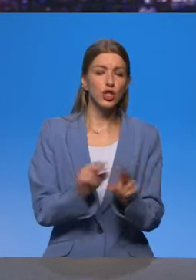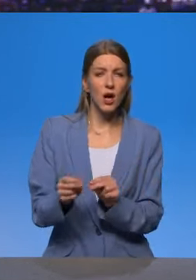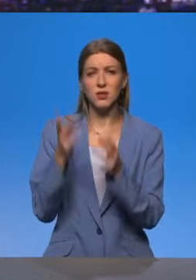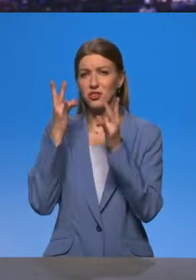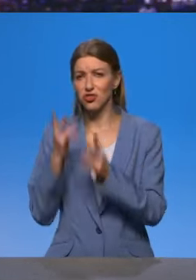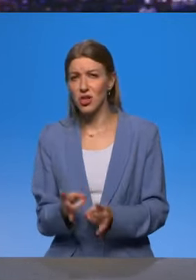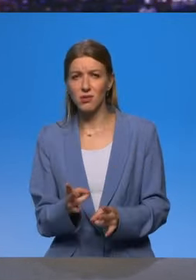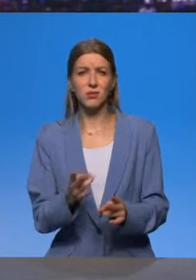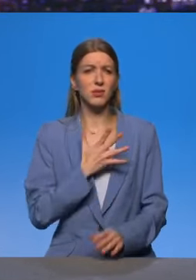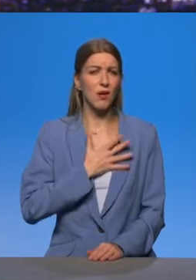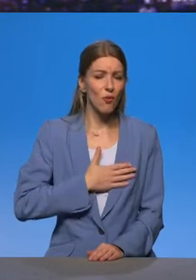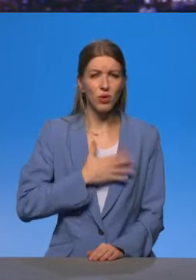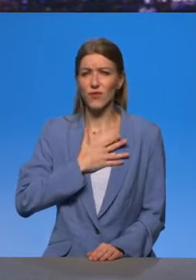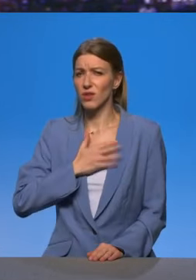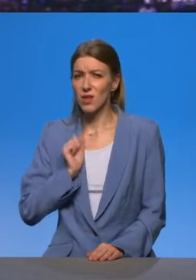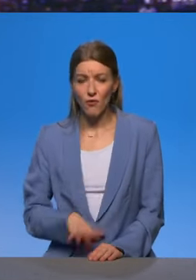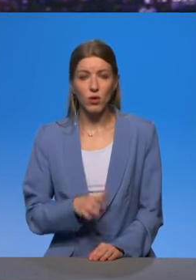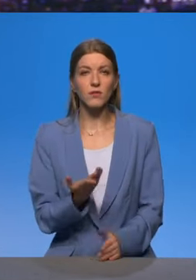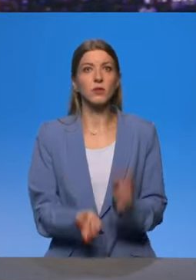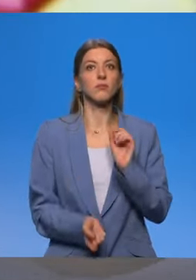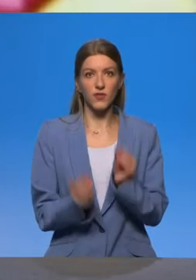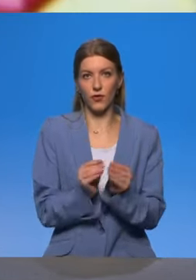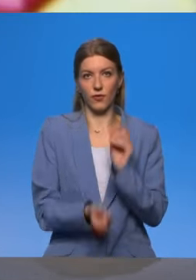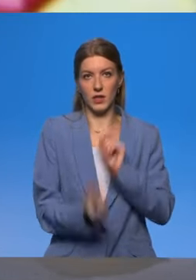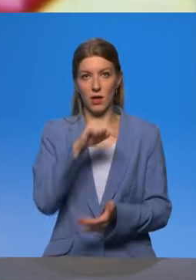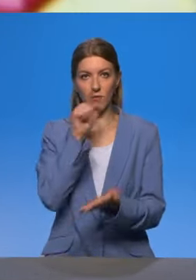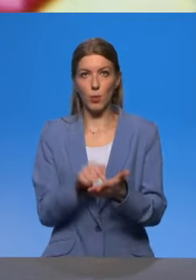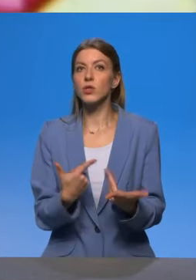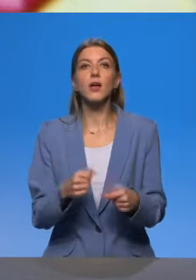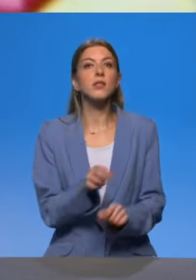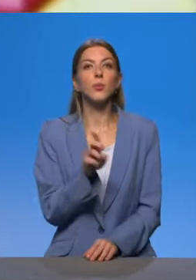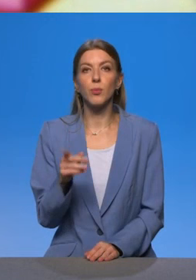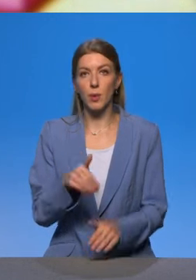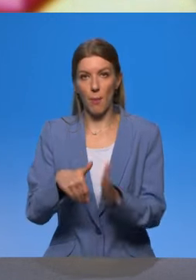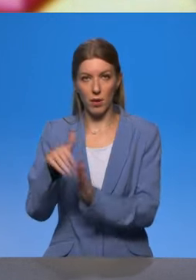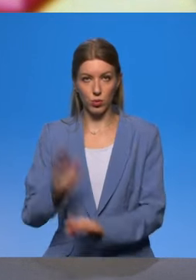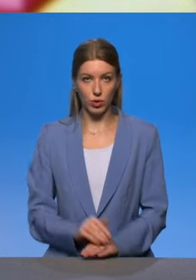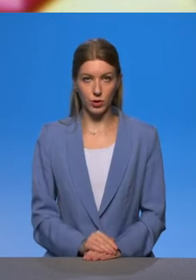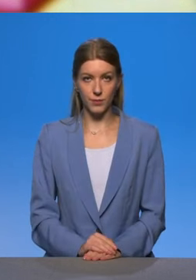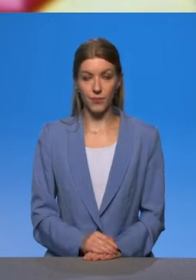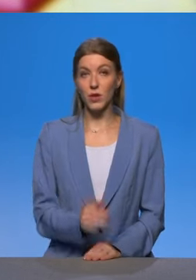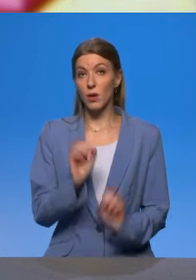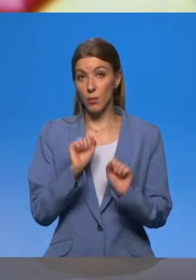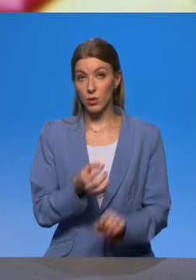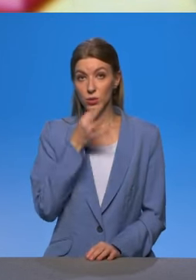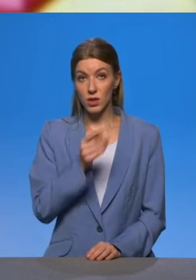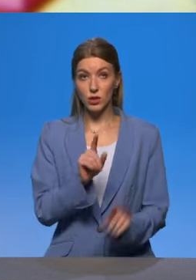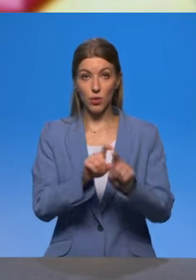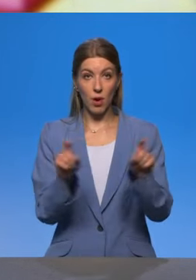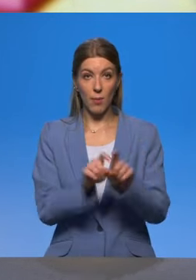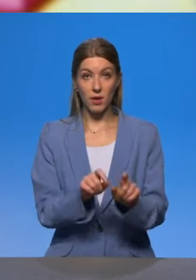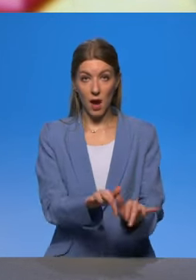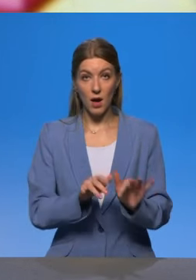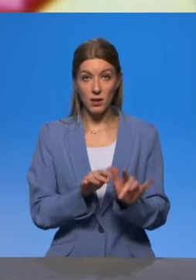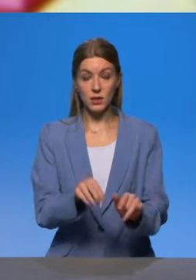стоят вопросы, и где получше? Ну, могу сказать, что вот самые счастливые компании у нас, это, конечно, там IT,